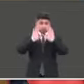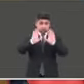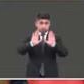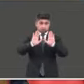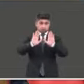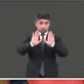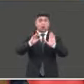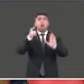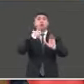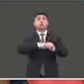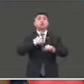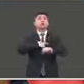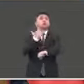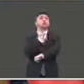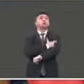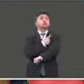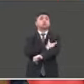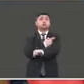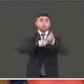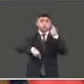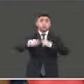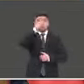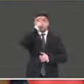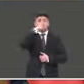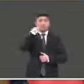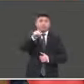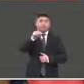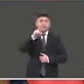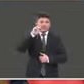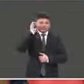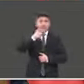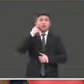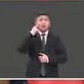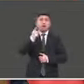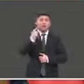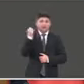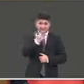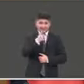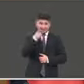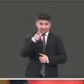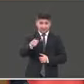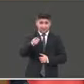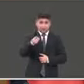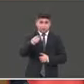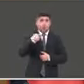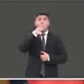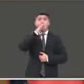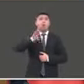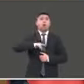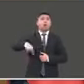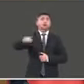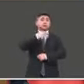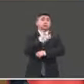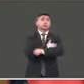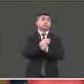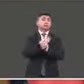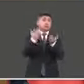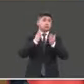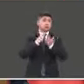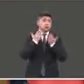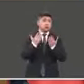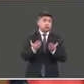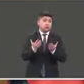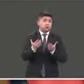özel yurtları mızın 300 binin üzerindeki kapasitesine öğrencilerimizin hizmetindedir